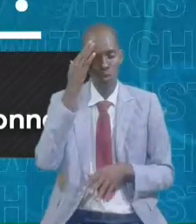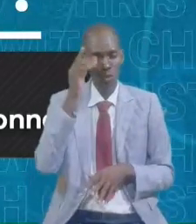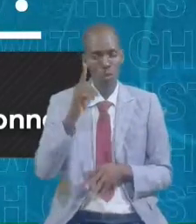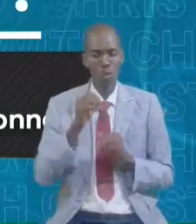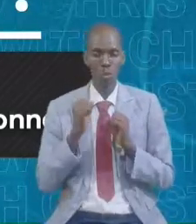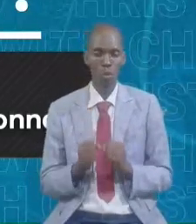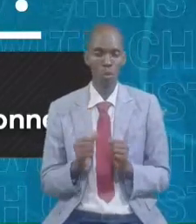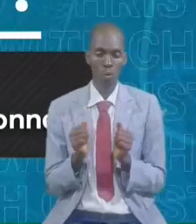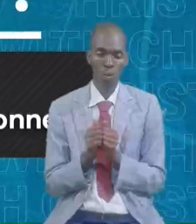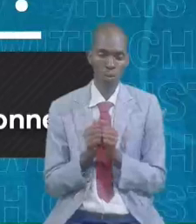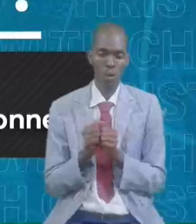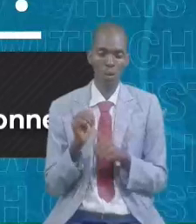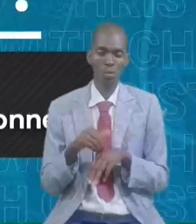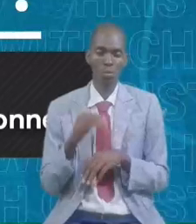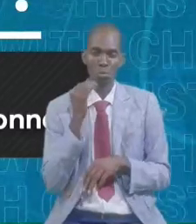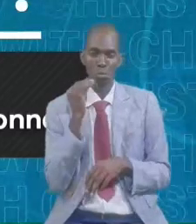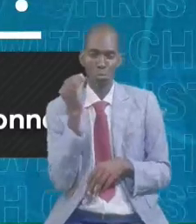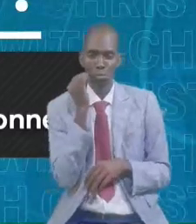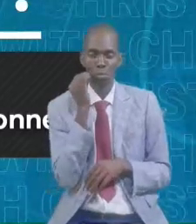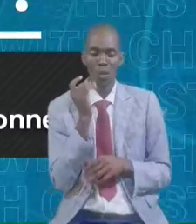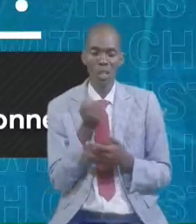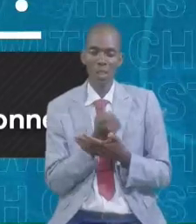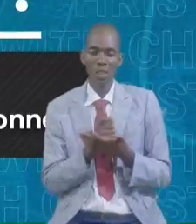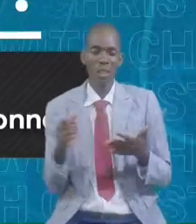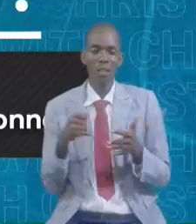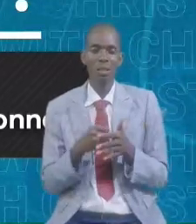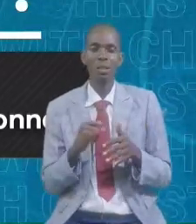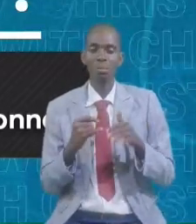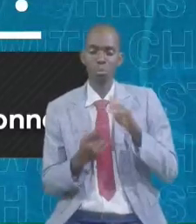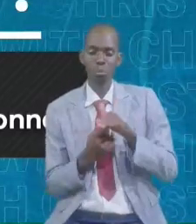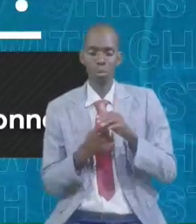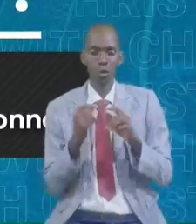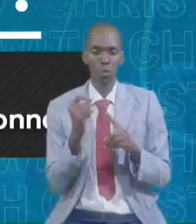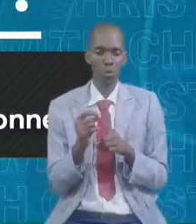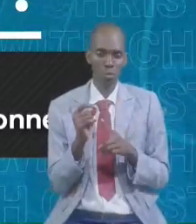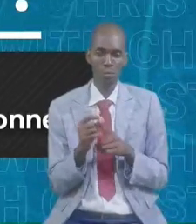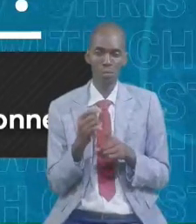Alors, chers conseillers, partout où nous sommes, occupons-nous rapidement de ceux-là qui ont levé la main.